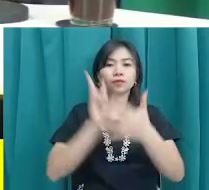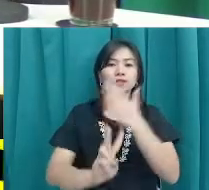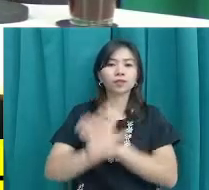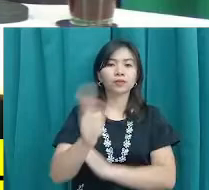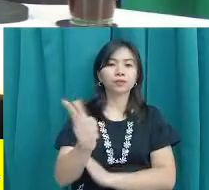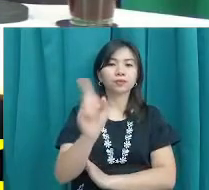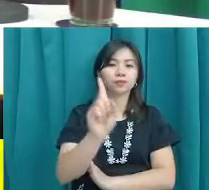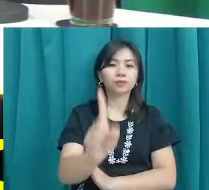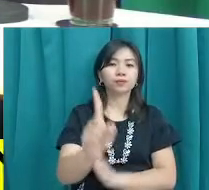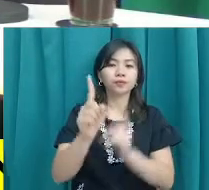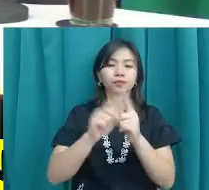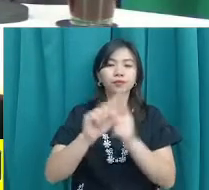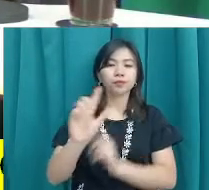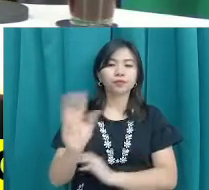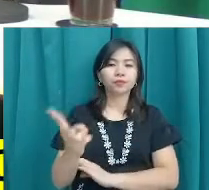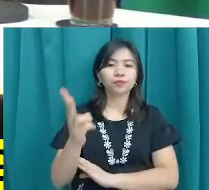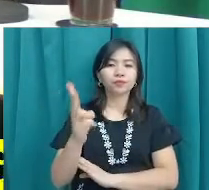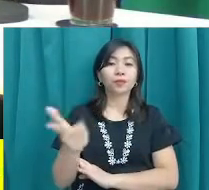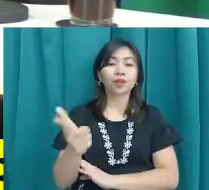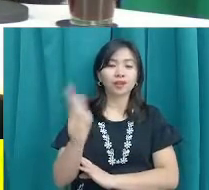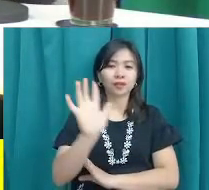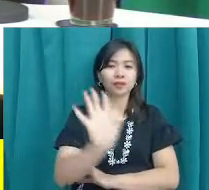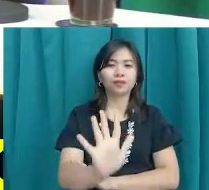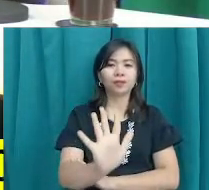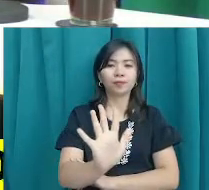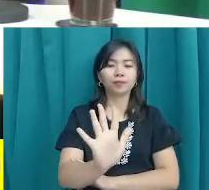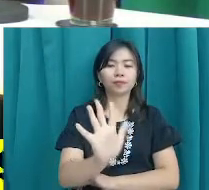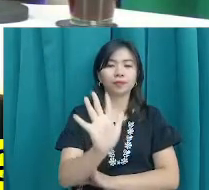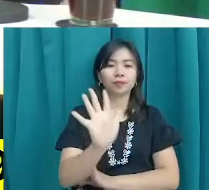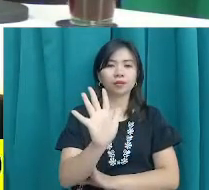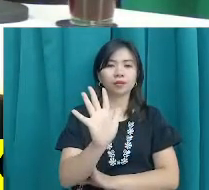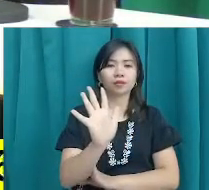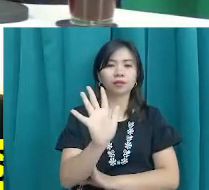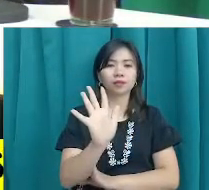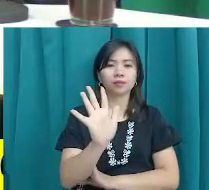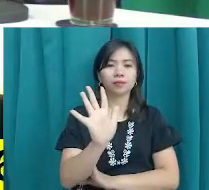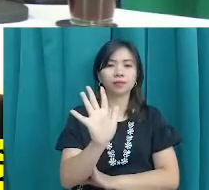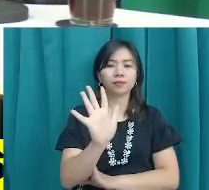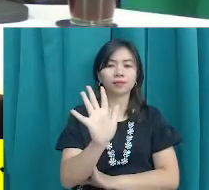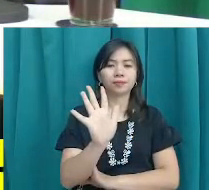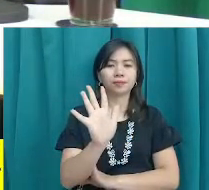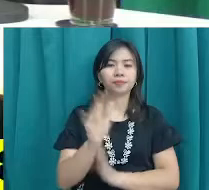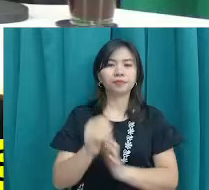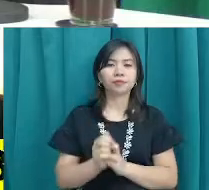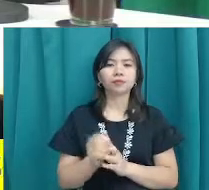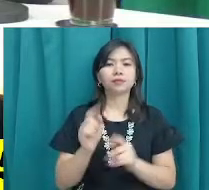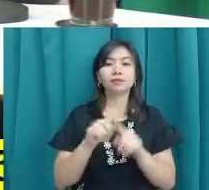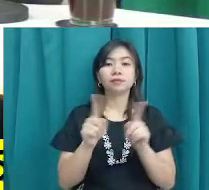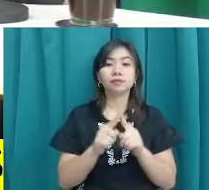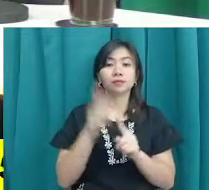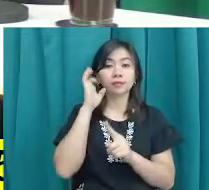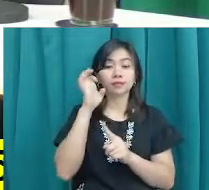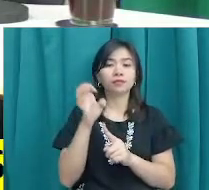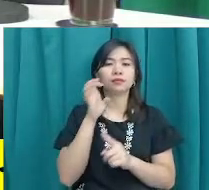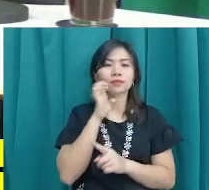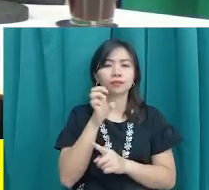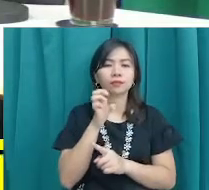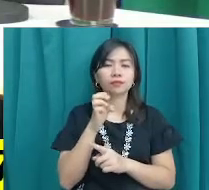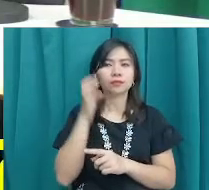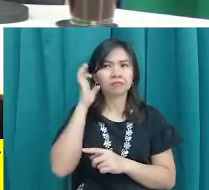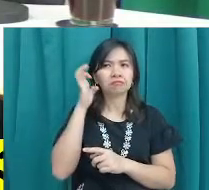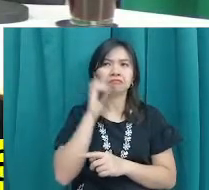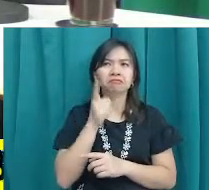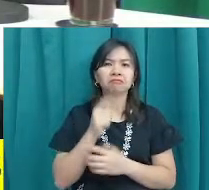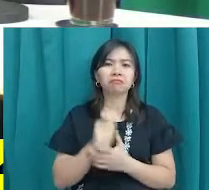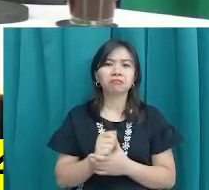25. Sabi na ang Bible, and as they did it, he said, verily I say unto you, that